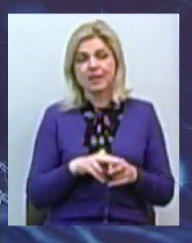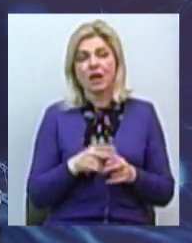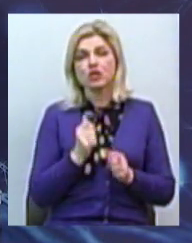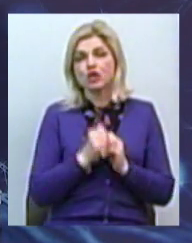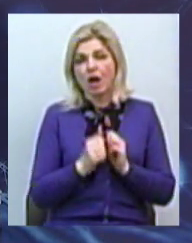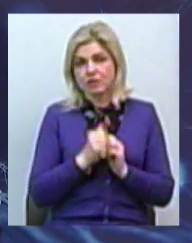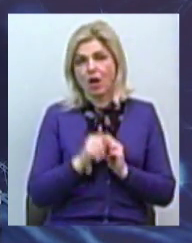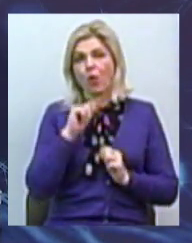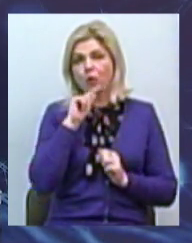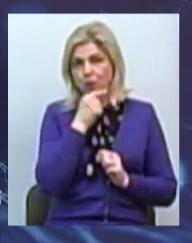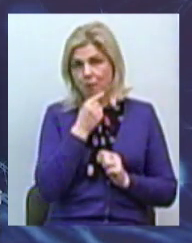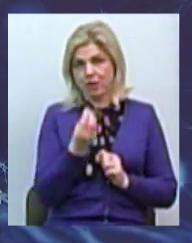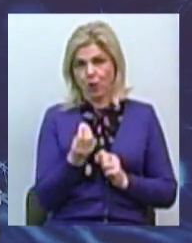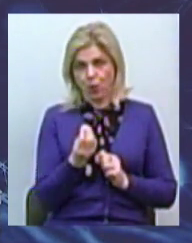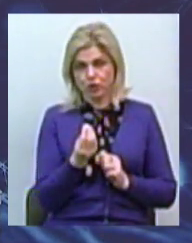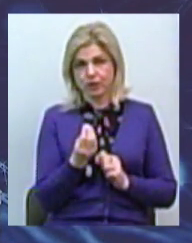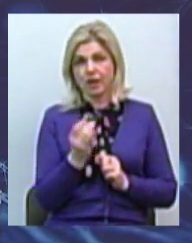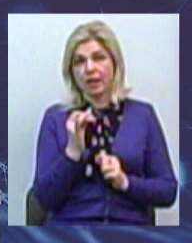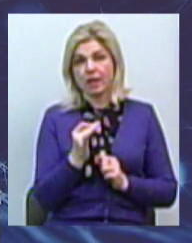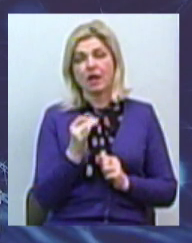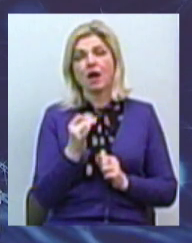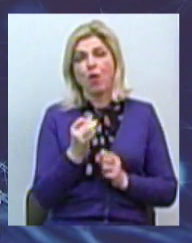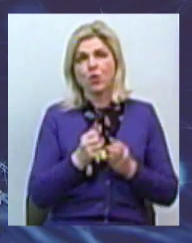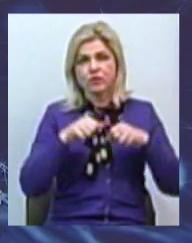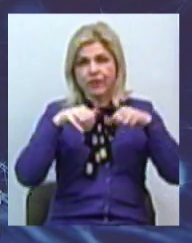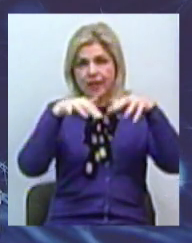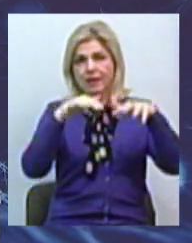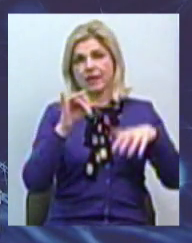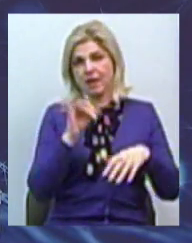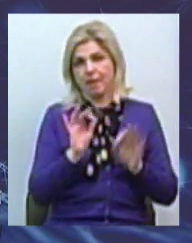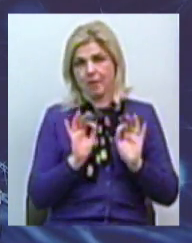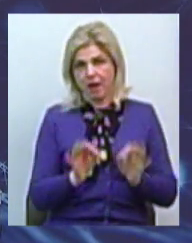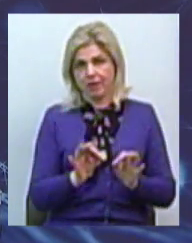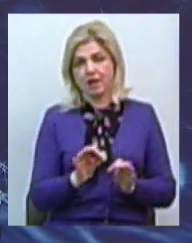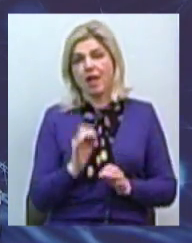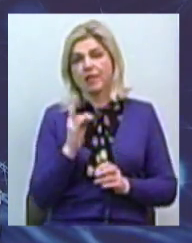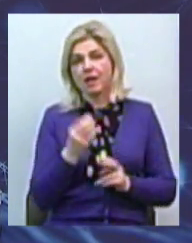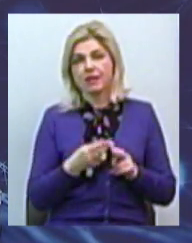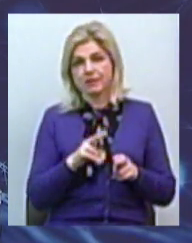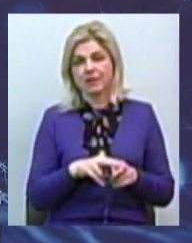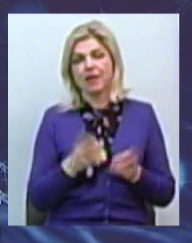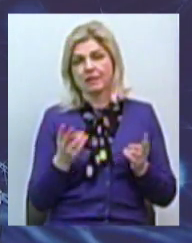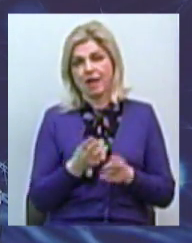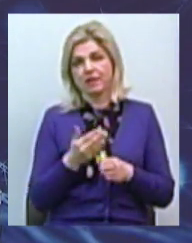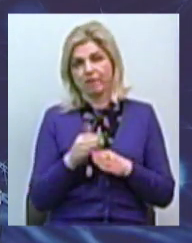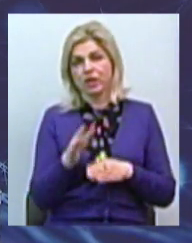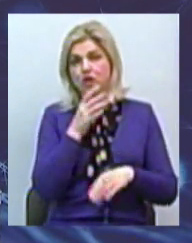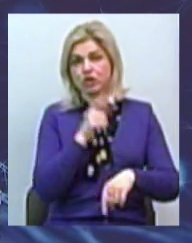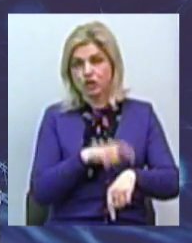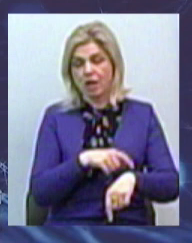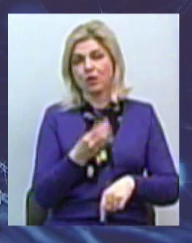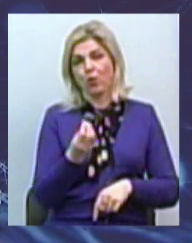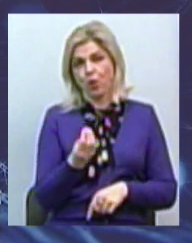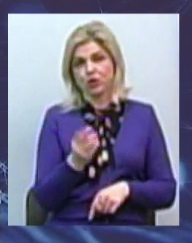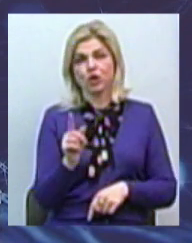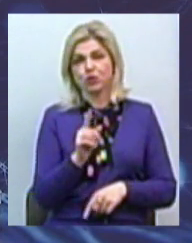часто економить гроші, тобто розумне освітлення і так далі. Але на це треба виділити час, виділити гроші, щоб